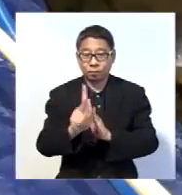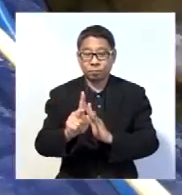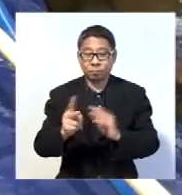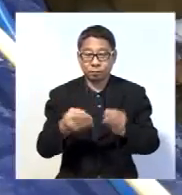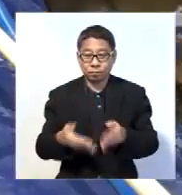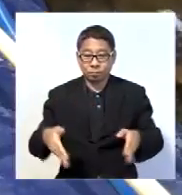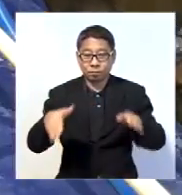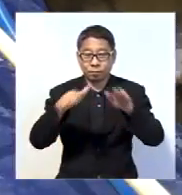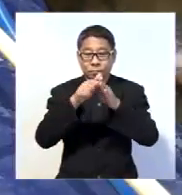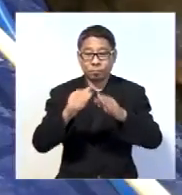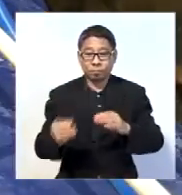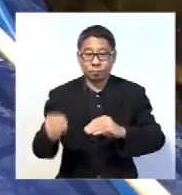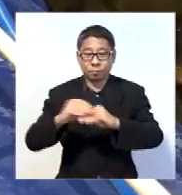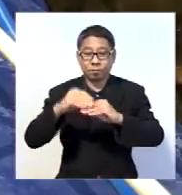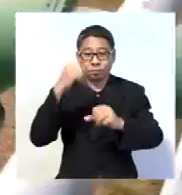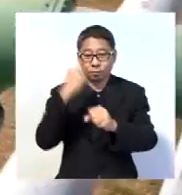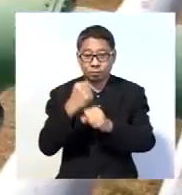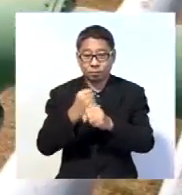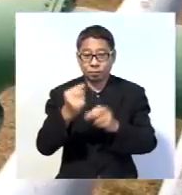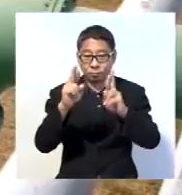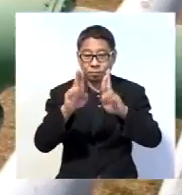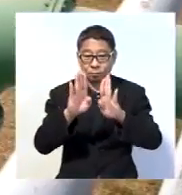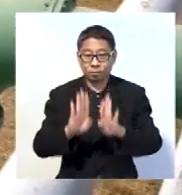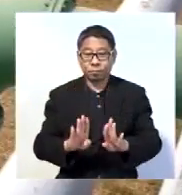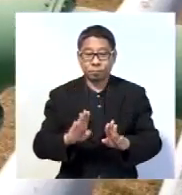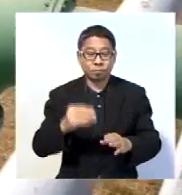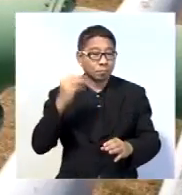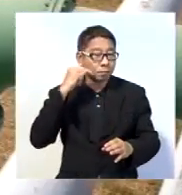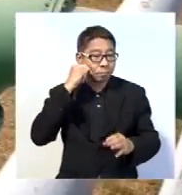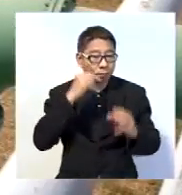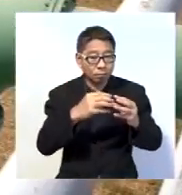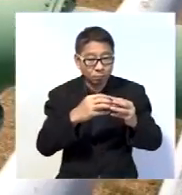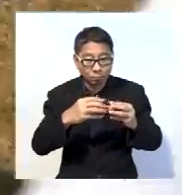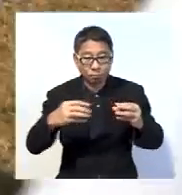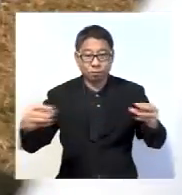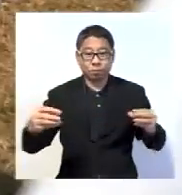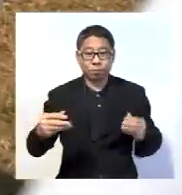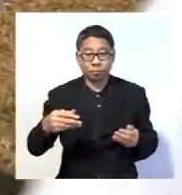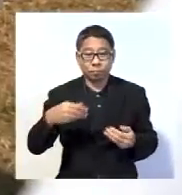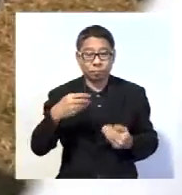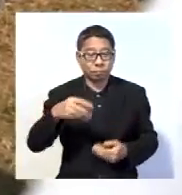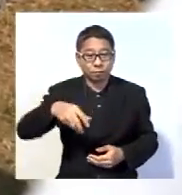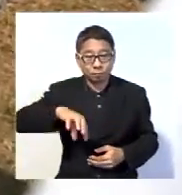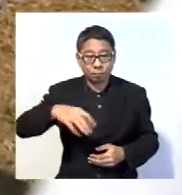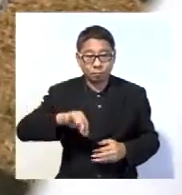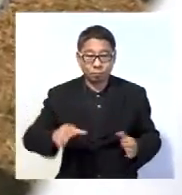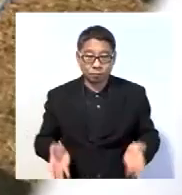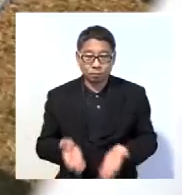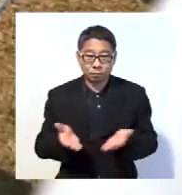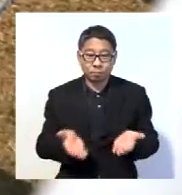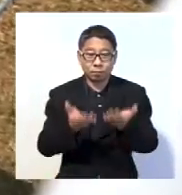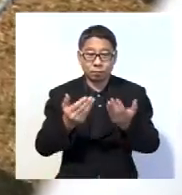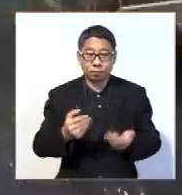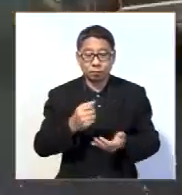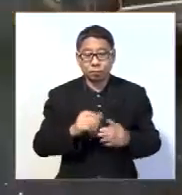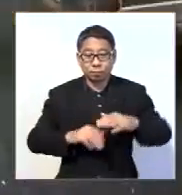นครปฐมเพื่อเพิ่มประสิทธิภาพของระบบผลิตระบบส่งน้ำและระบบจ่ายน้ำประปาส่งเสริมสาธาร